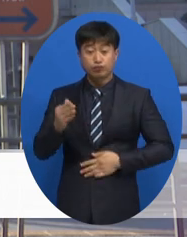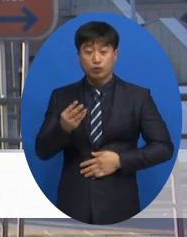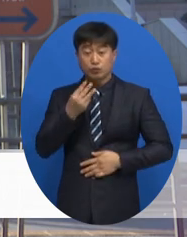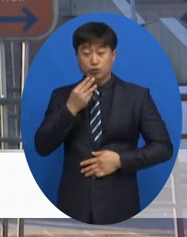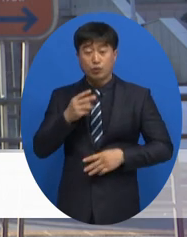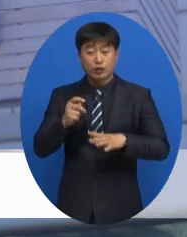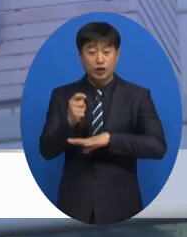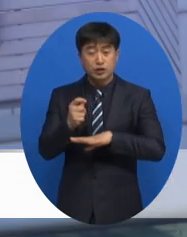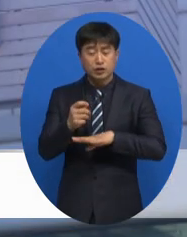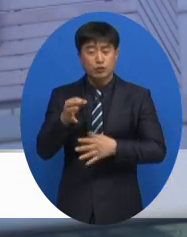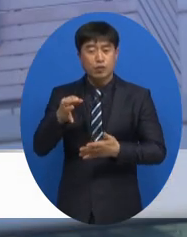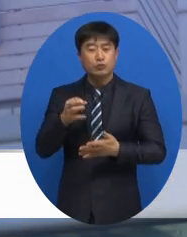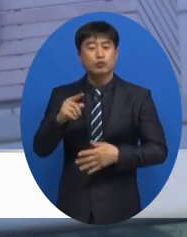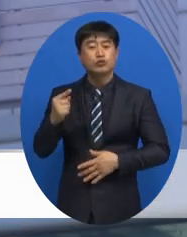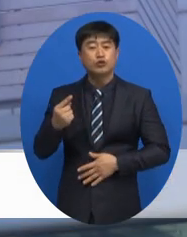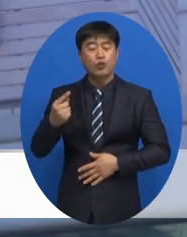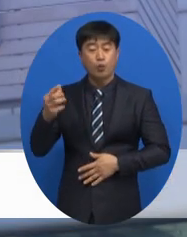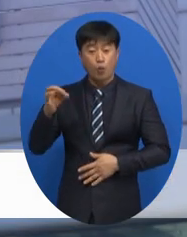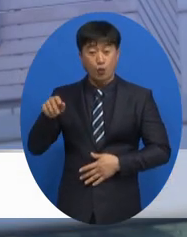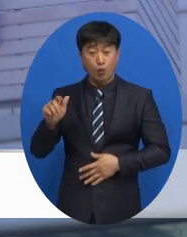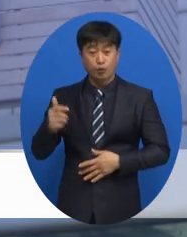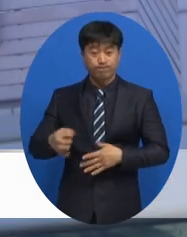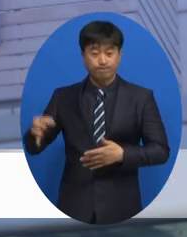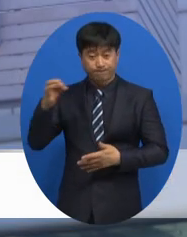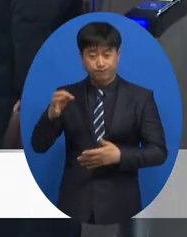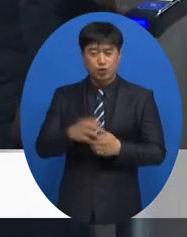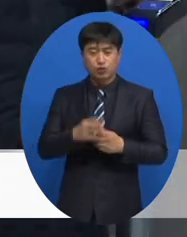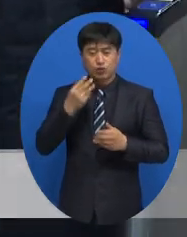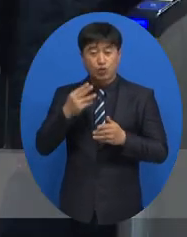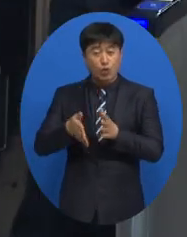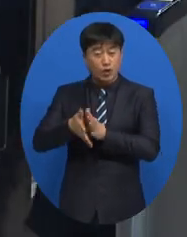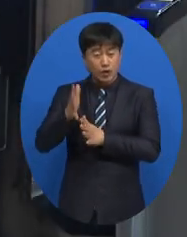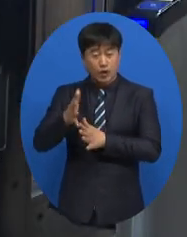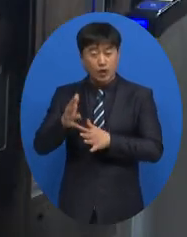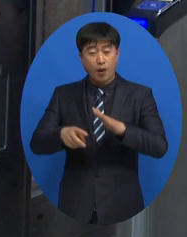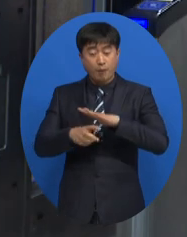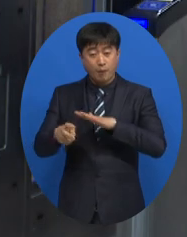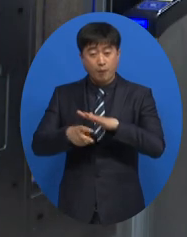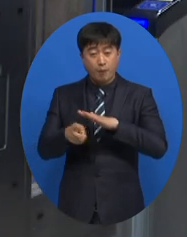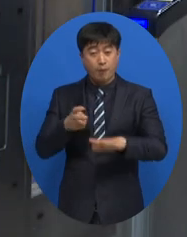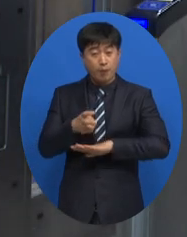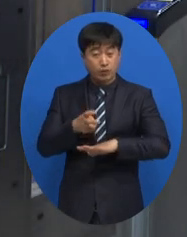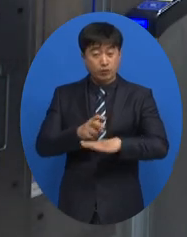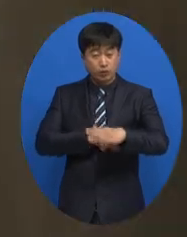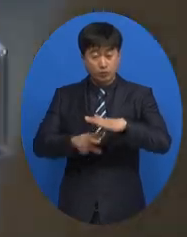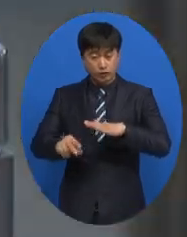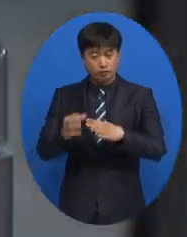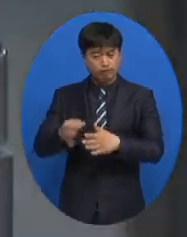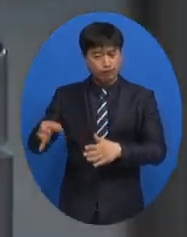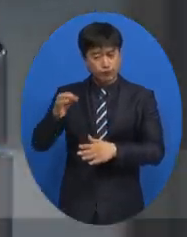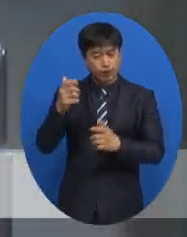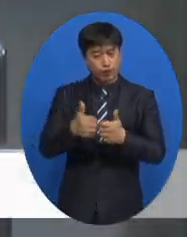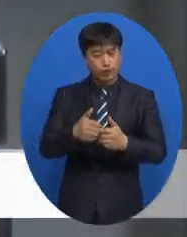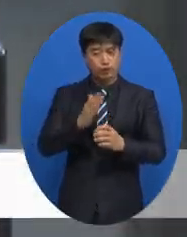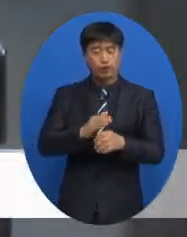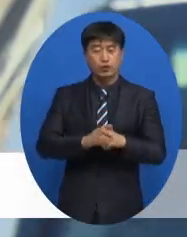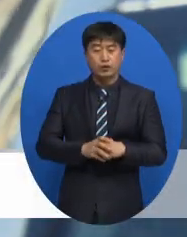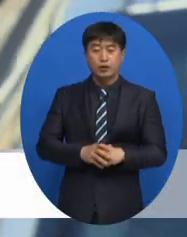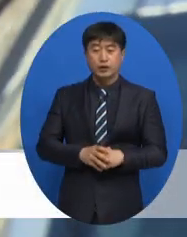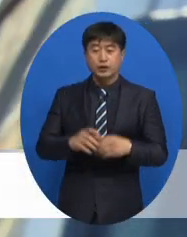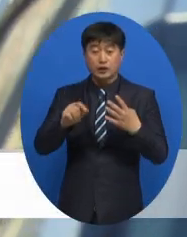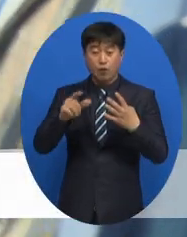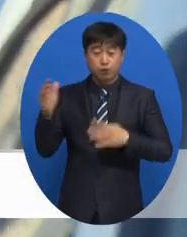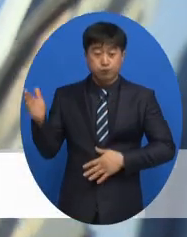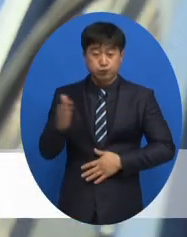2월부터 서울시 택시 요금이 1,000원 오른 데 이어 서울시 지하철과 시내버스, 마을버스 요금 인상도 논의되고 있습니다. 이르면